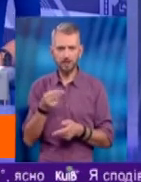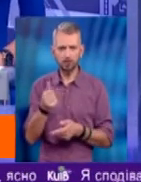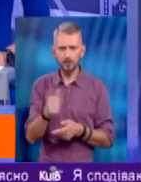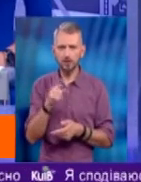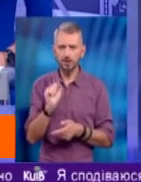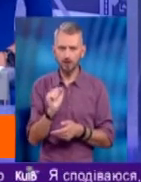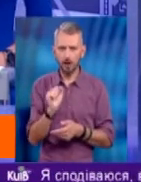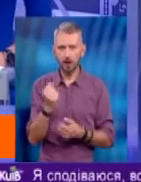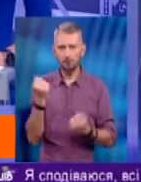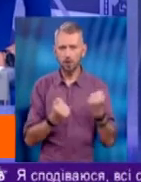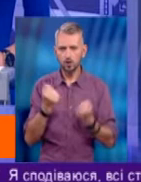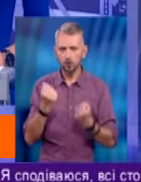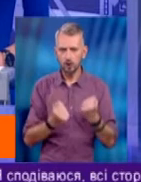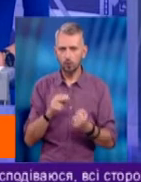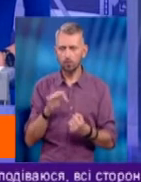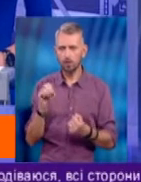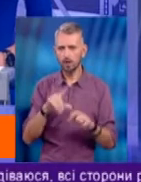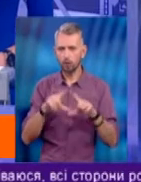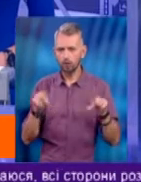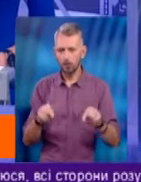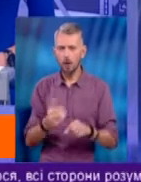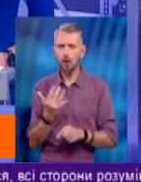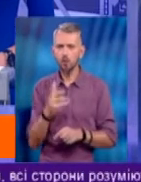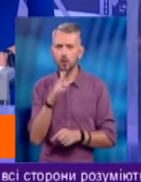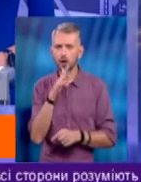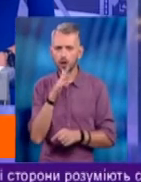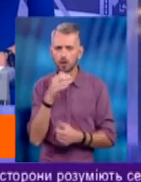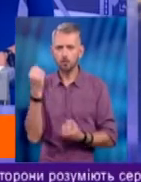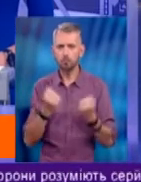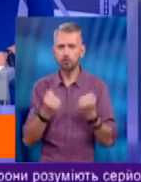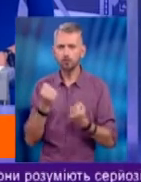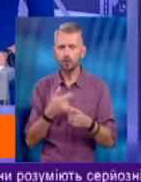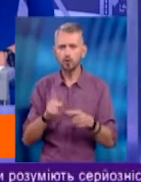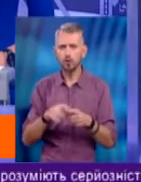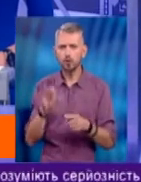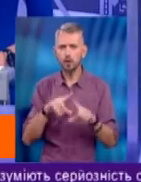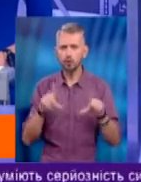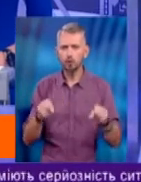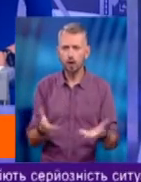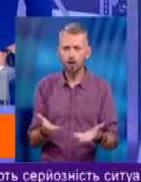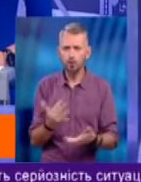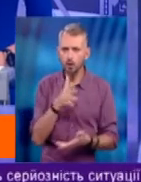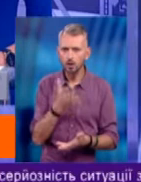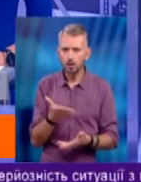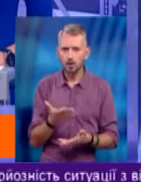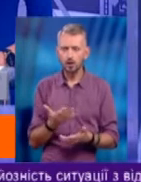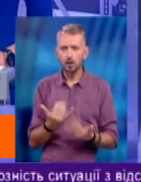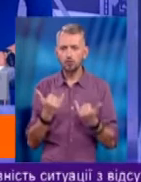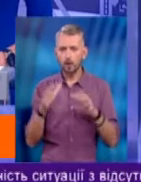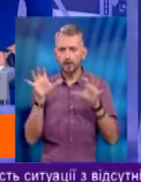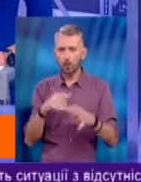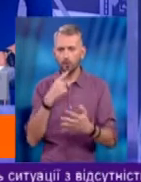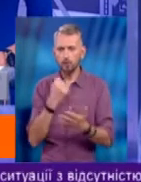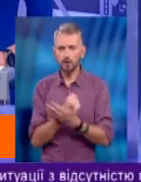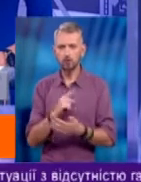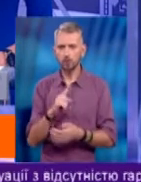за машину по евробляхам. А сколько лет машинам, которые на евробляхах? Сейчас же закон приняли, что